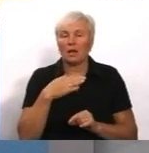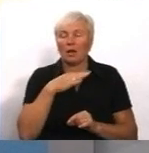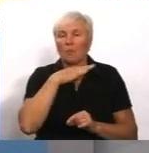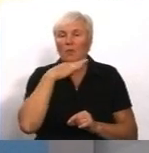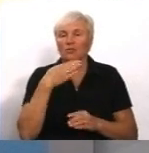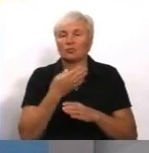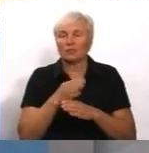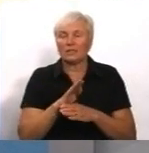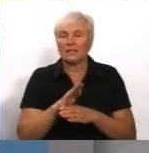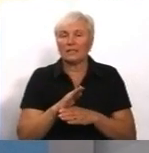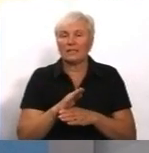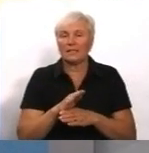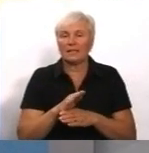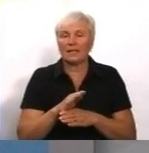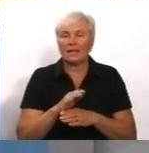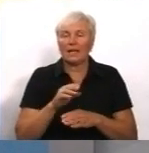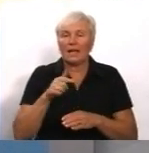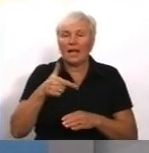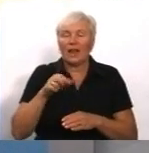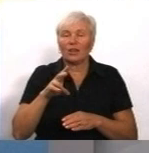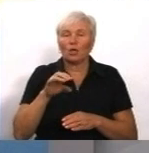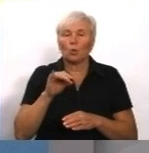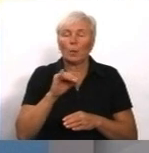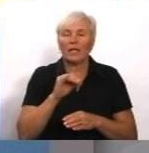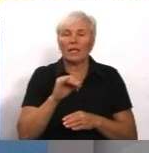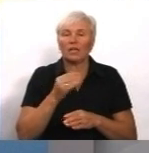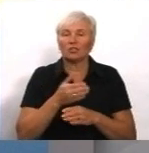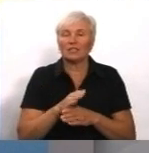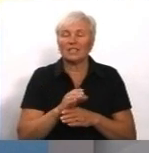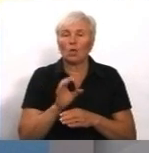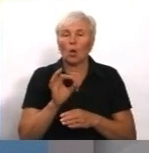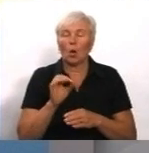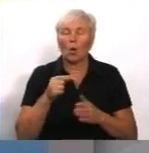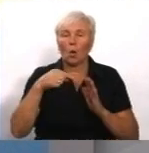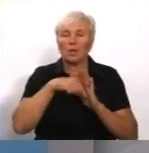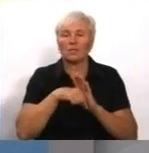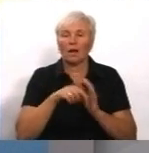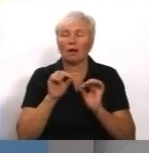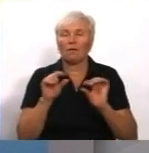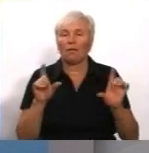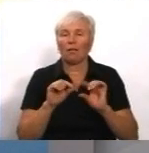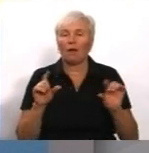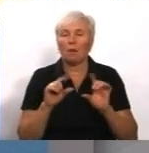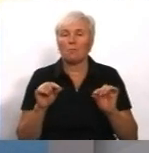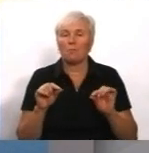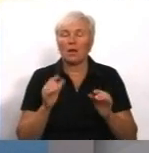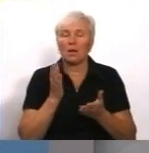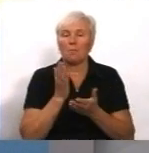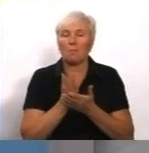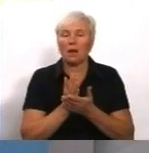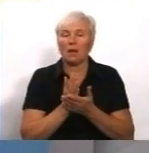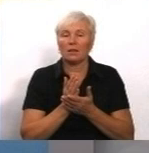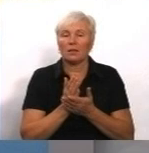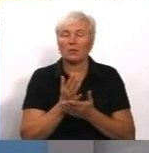якраз гендерної, в частині сексистських ознак реклами дуже багато мали 5-7